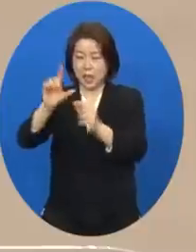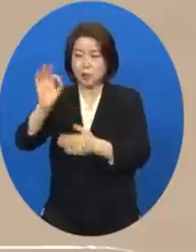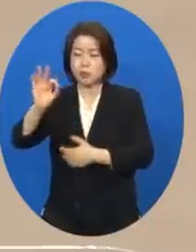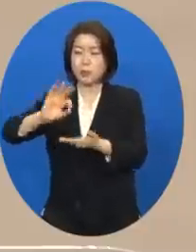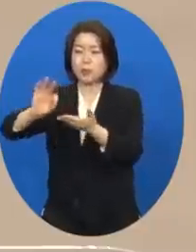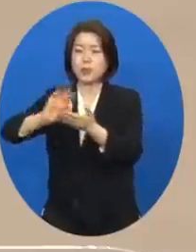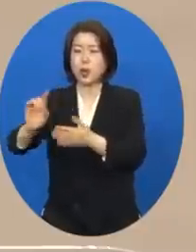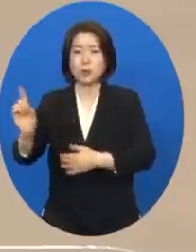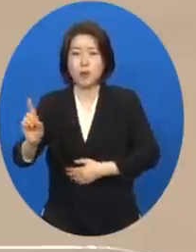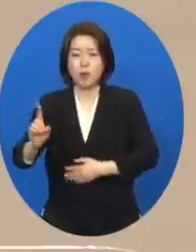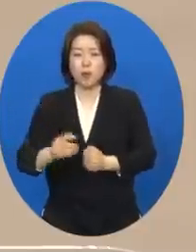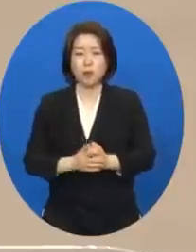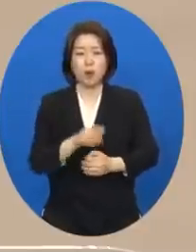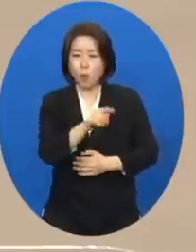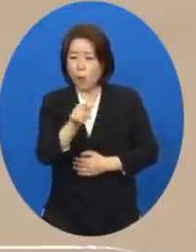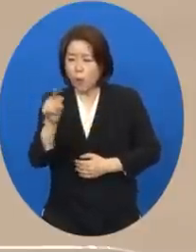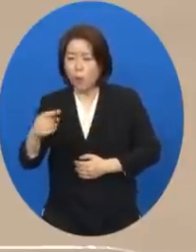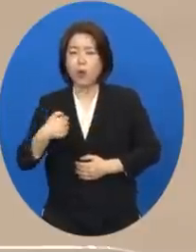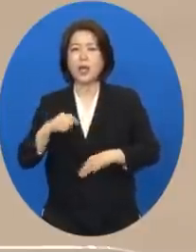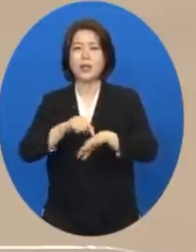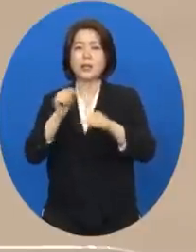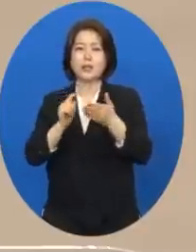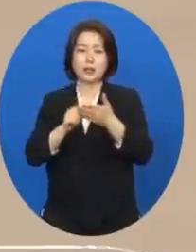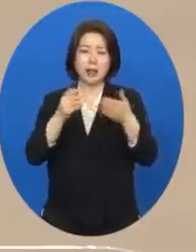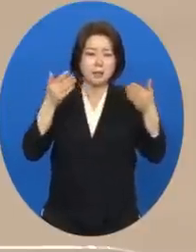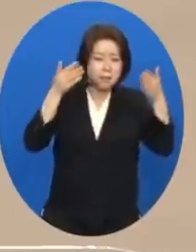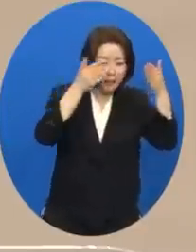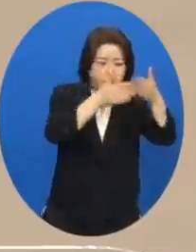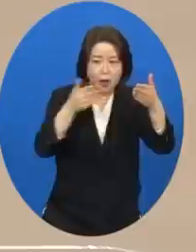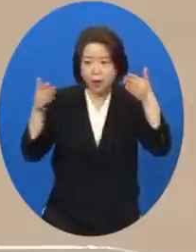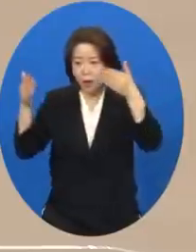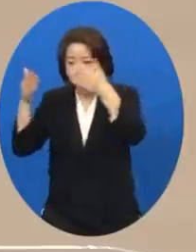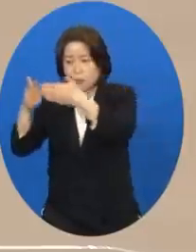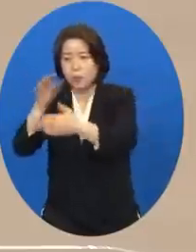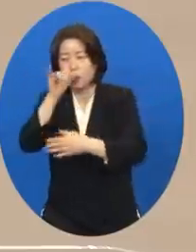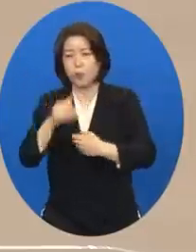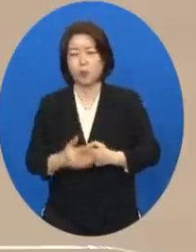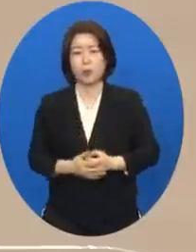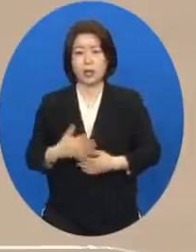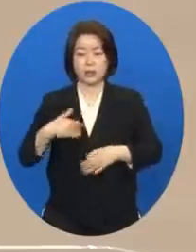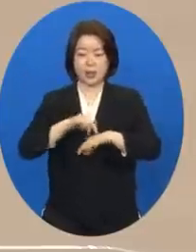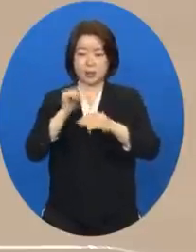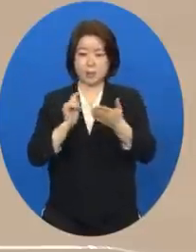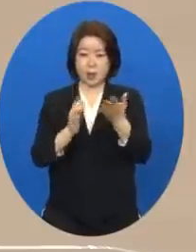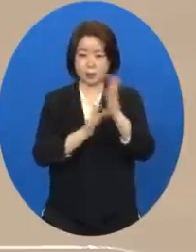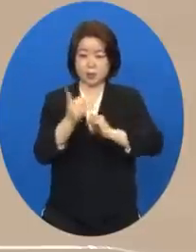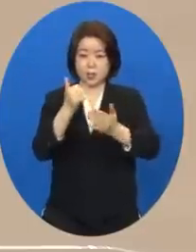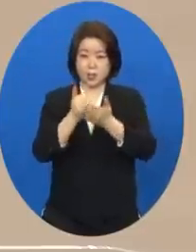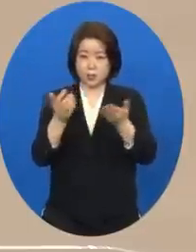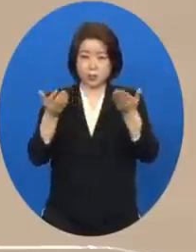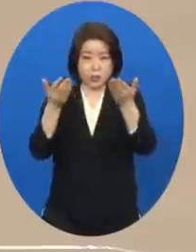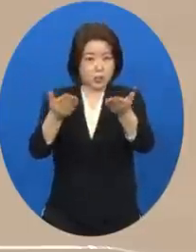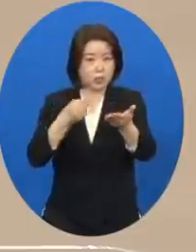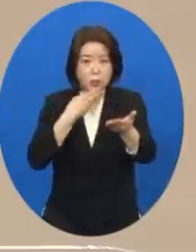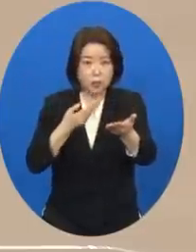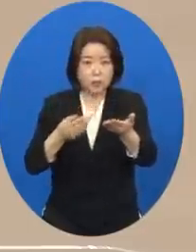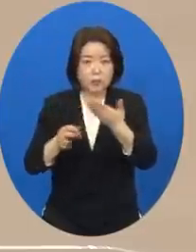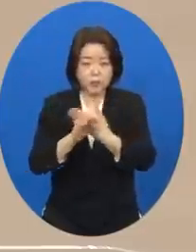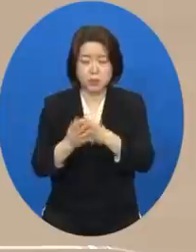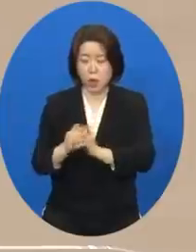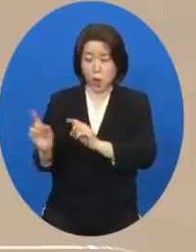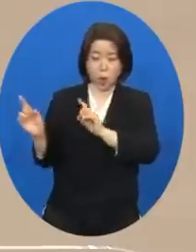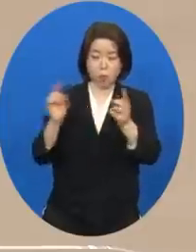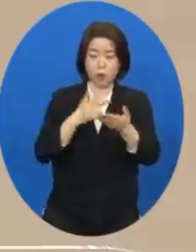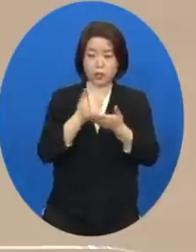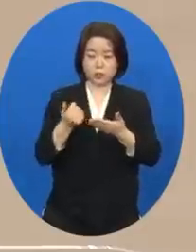거기에 여러분의 마음이 가 있는 겁니다 마음이 예수님께 있지 않으면 부활하신 주님이 여러분과 함께